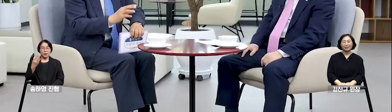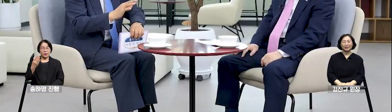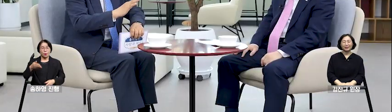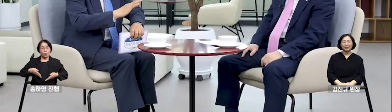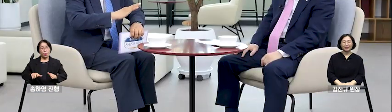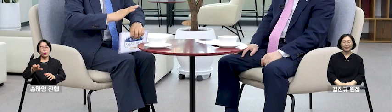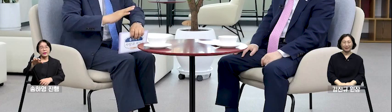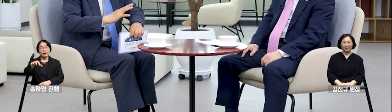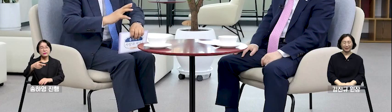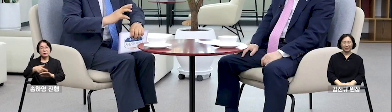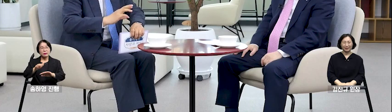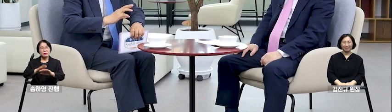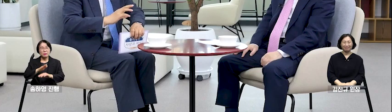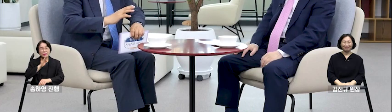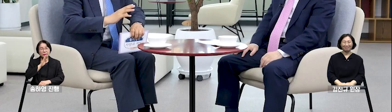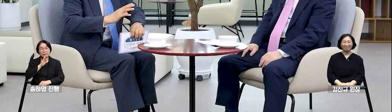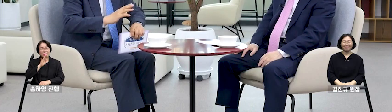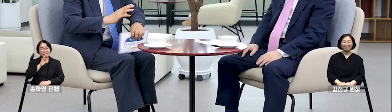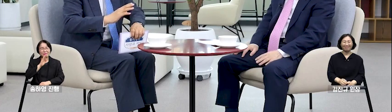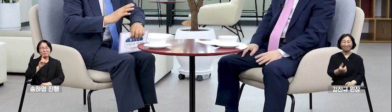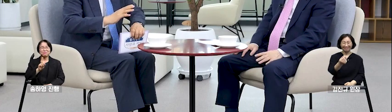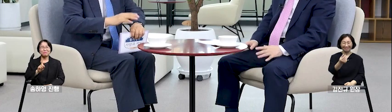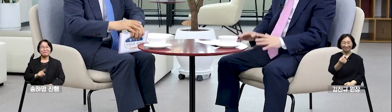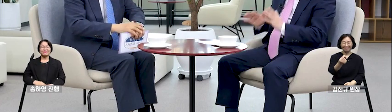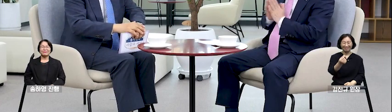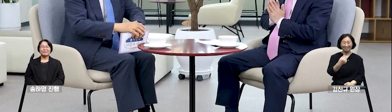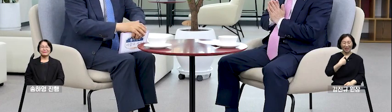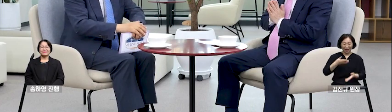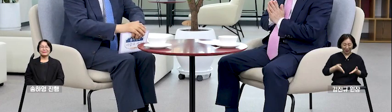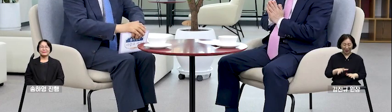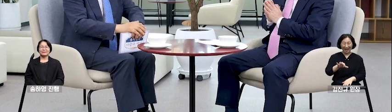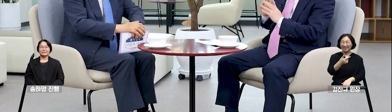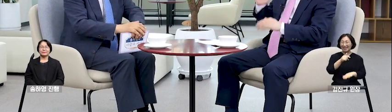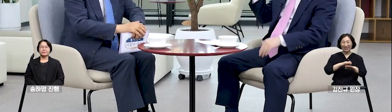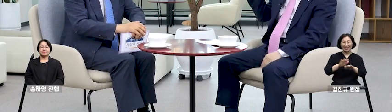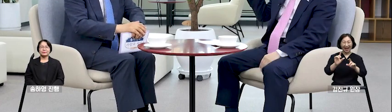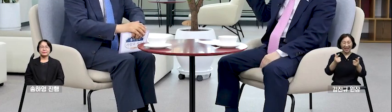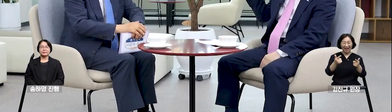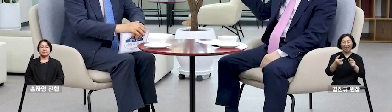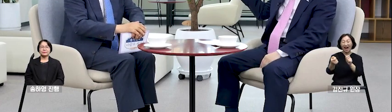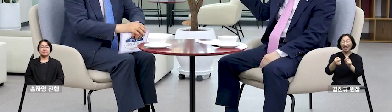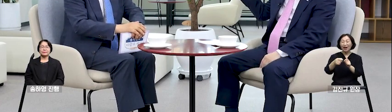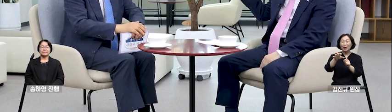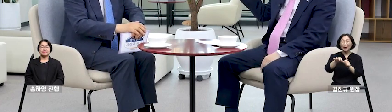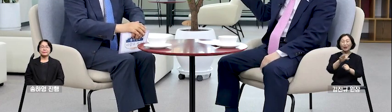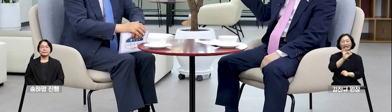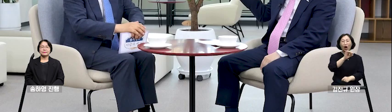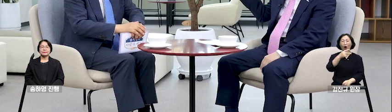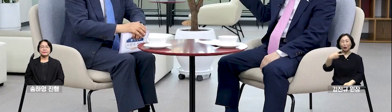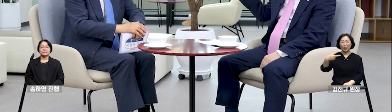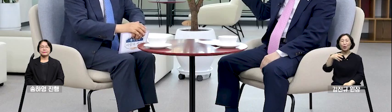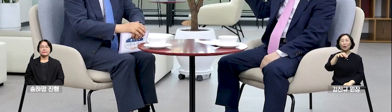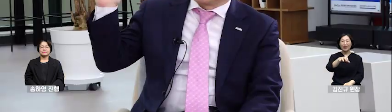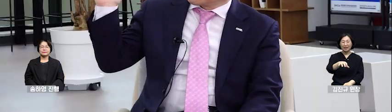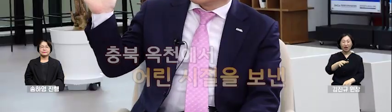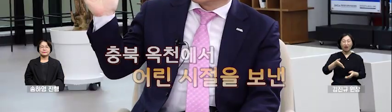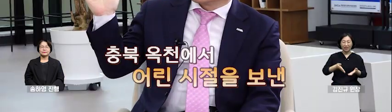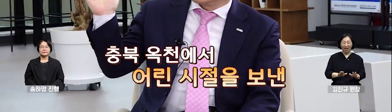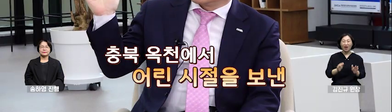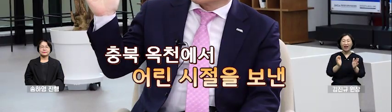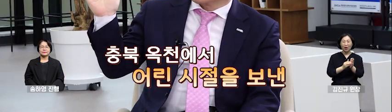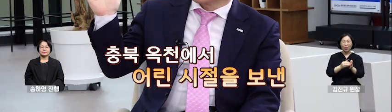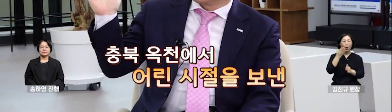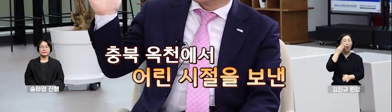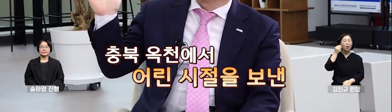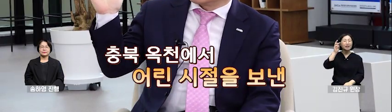고향은 되자 난 2 c 5 네 제가 뭐 고양 대전 아닌데 가까이에 있는 제가 영적인 에서 태어나 있구요 아 또 옥천에서